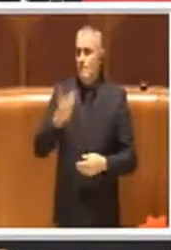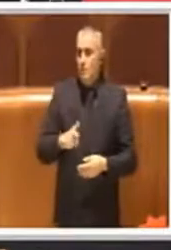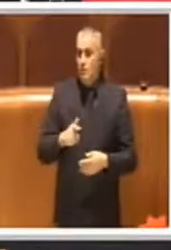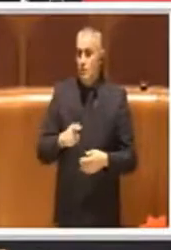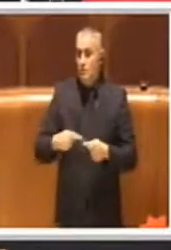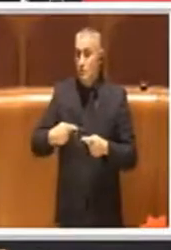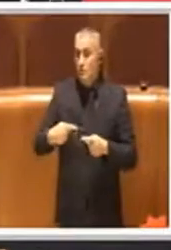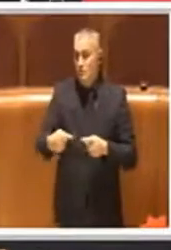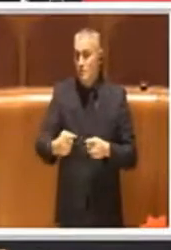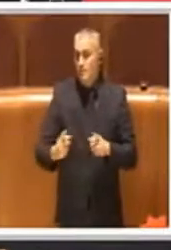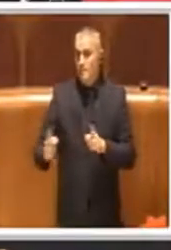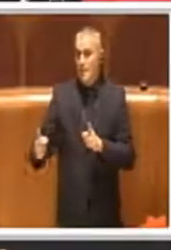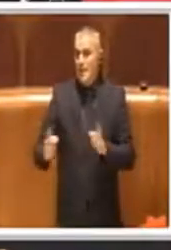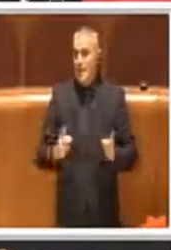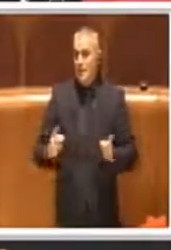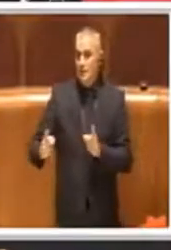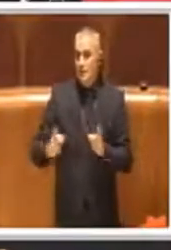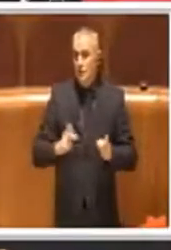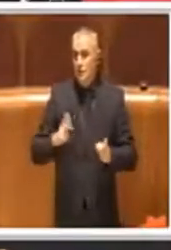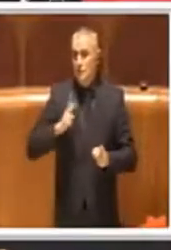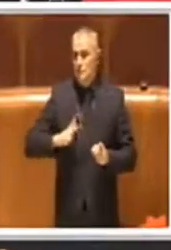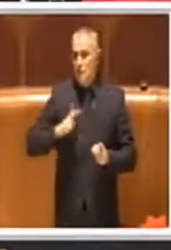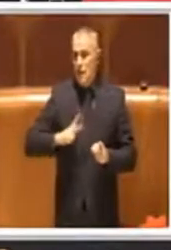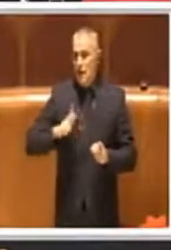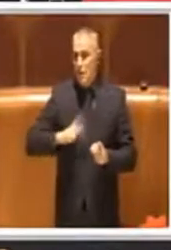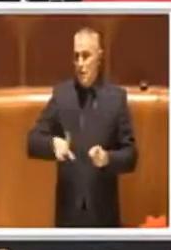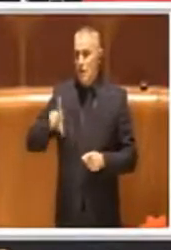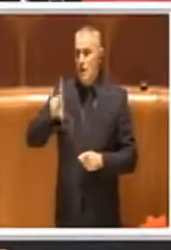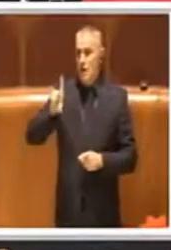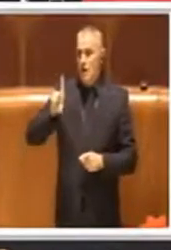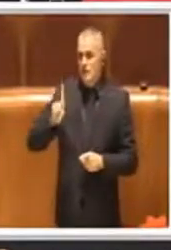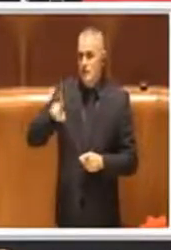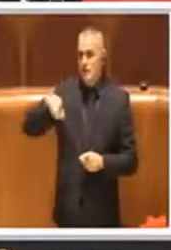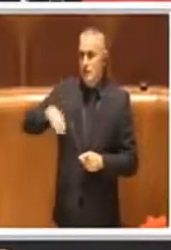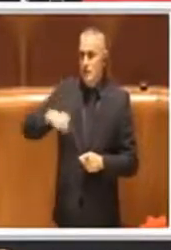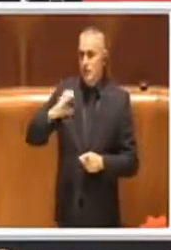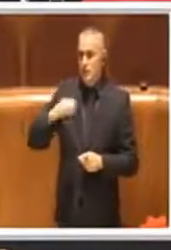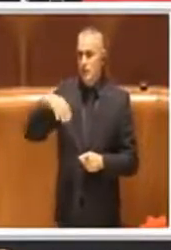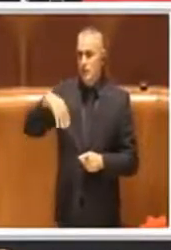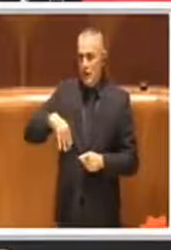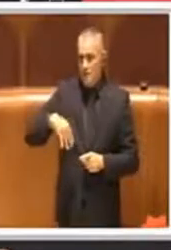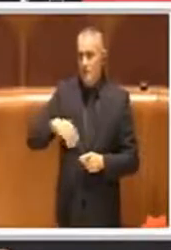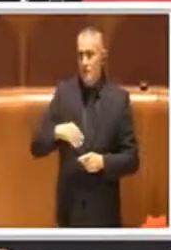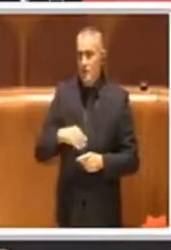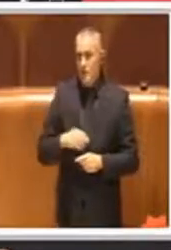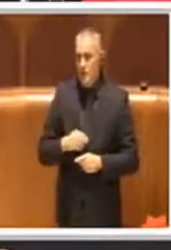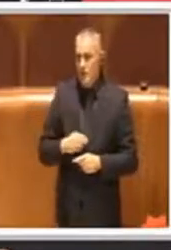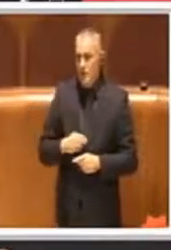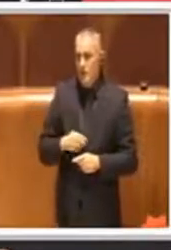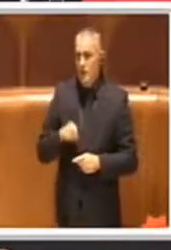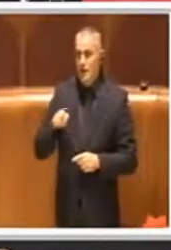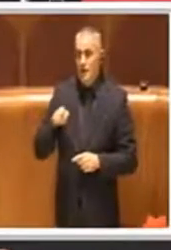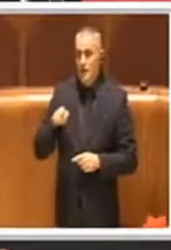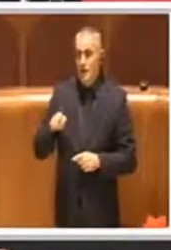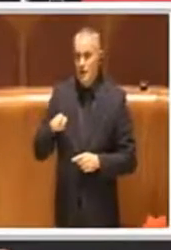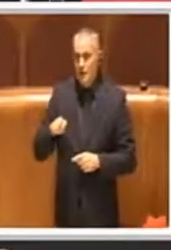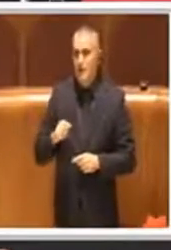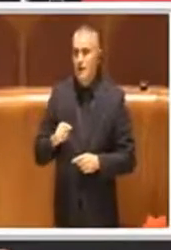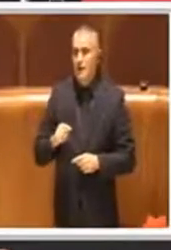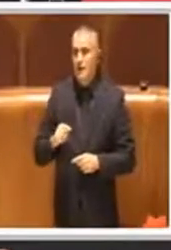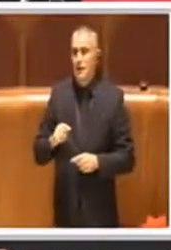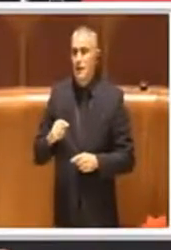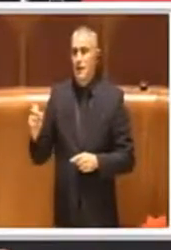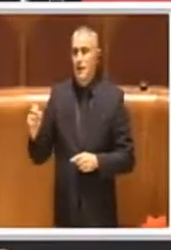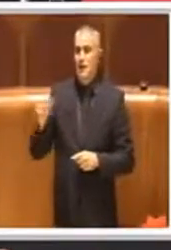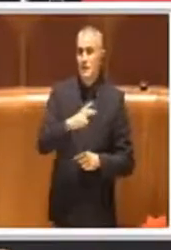dovranno essere, non ci saranno dei DPCM che a tutela della salute e sicurezza dei cittadini chiederanno la chiusura